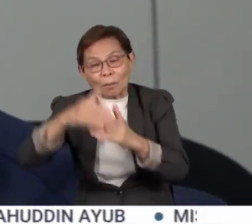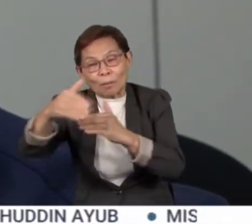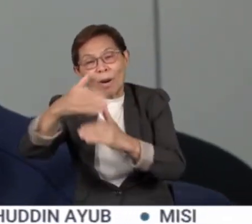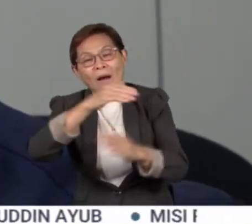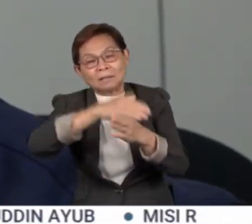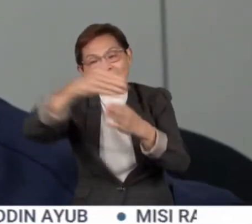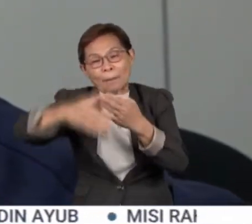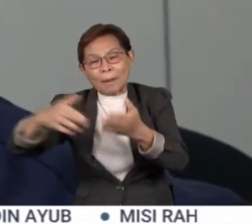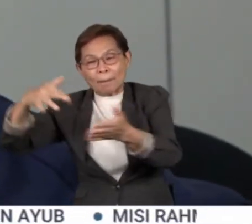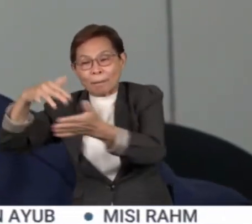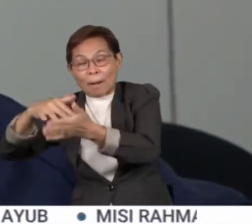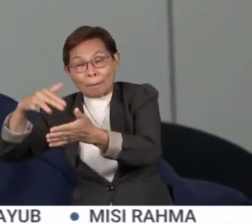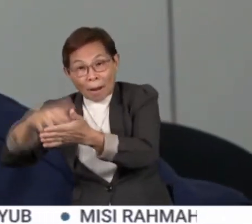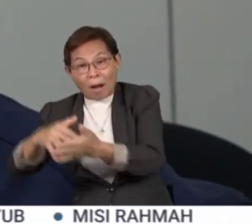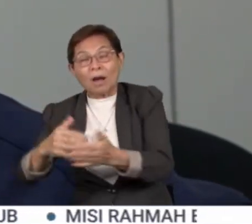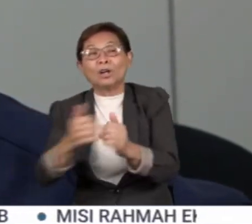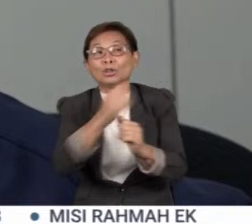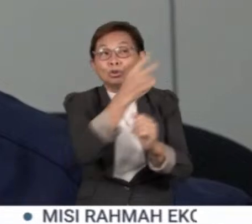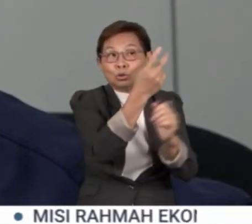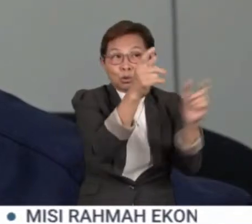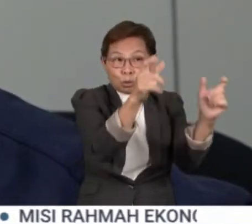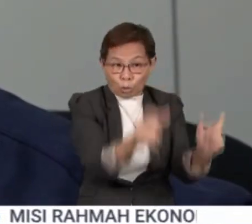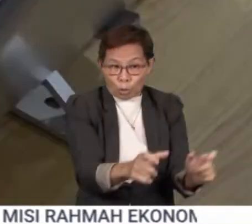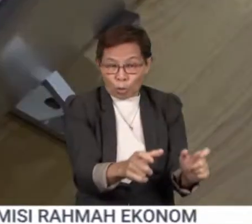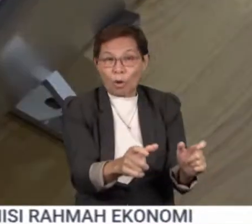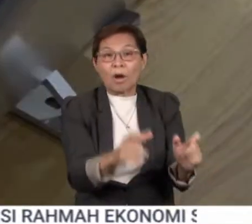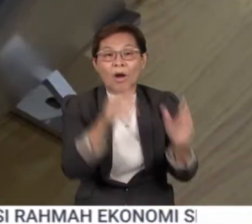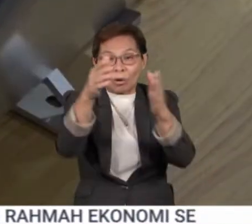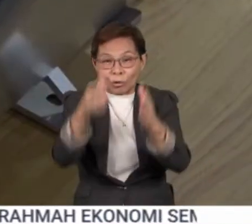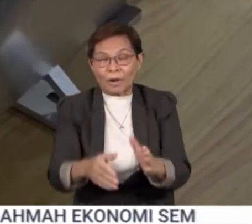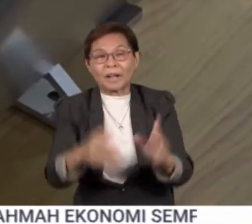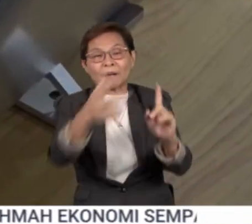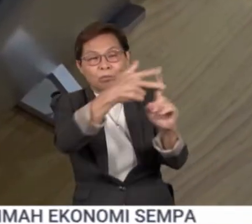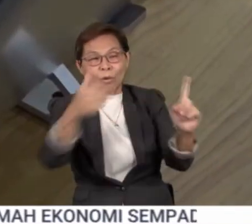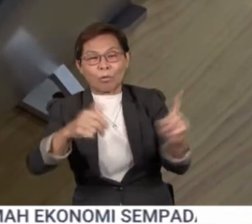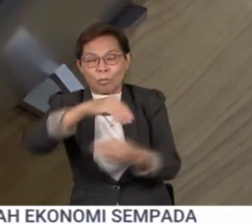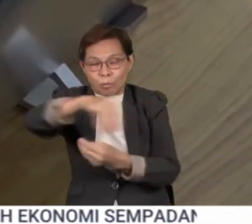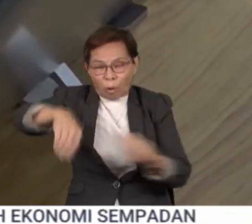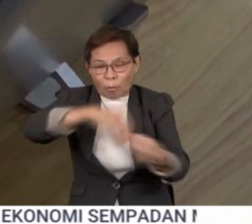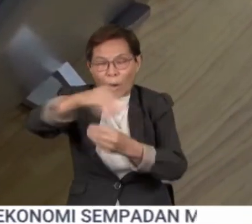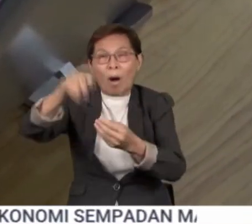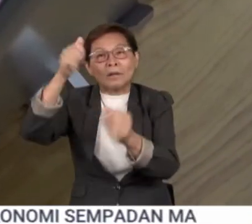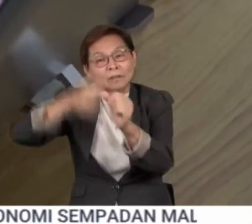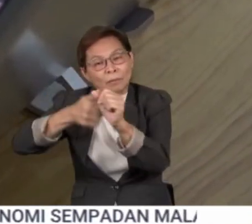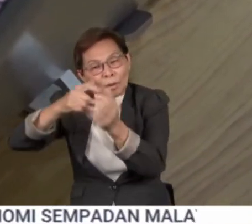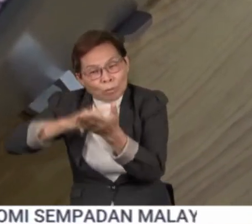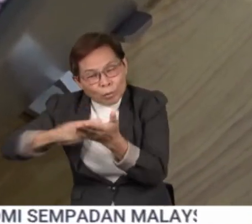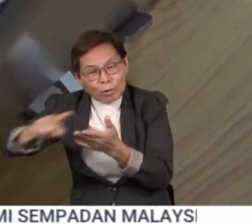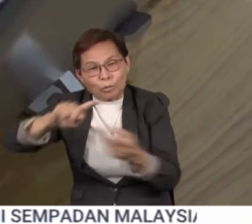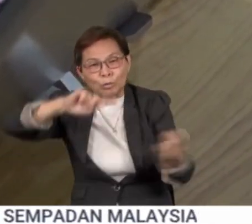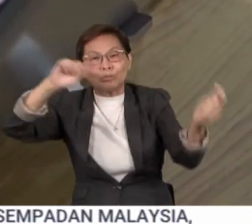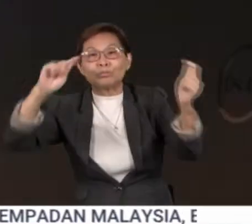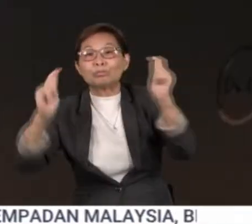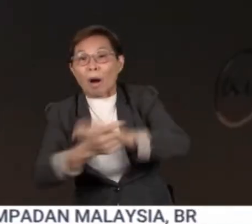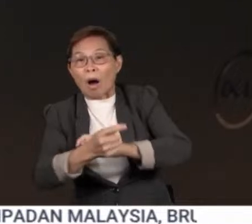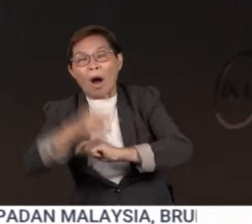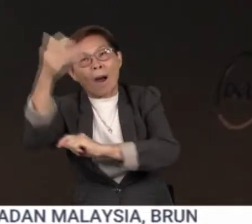bersama tiga lagi penterjemah dengan dua daripadanya warga negara Indonesia akan bergilir setiap minggu untuk menterjemah teks